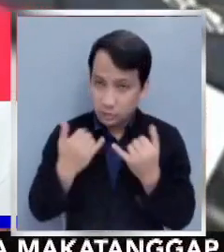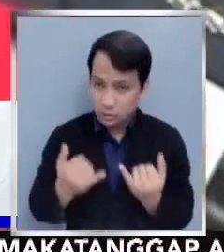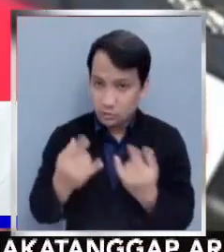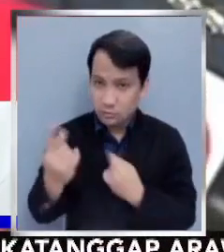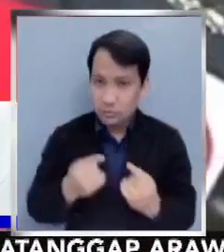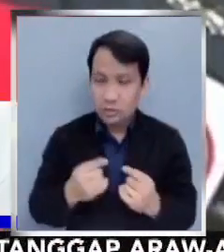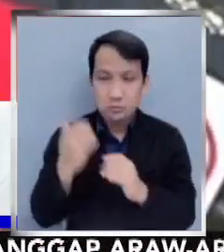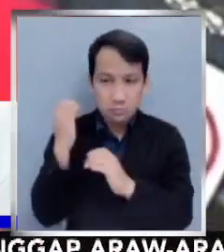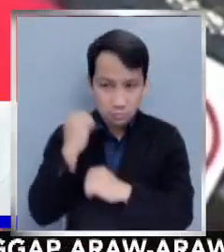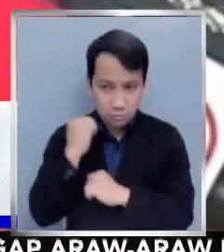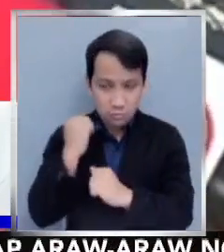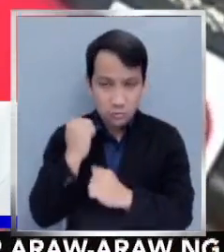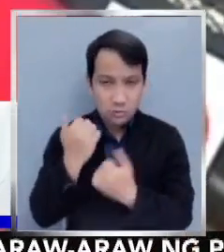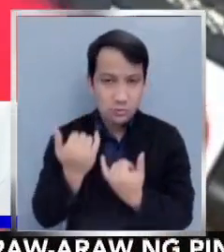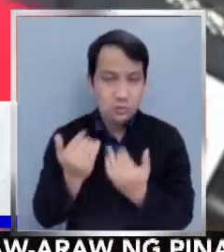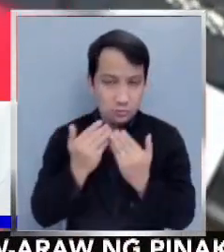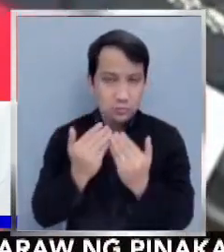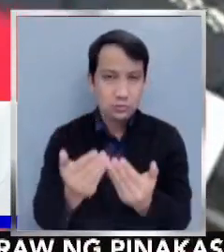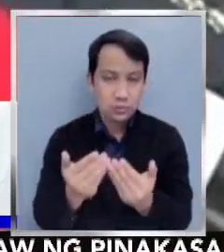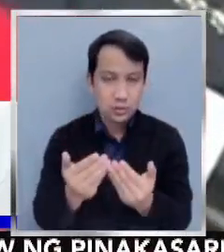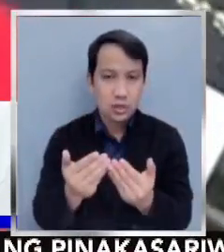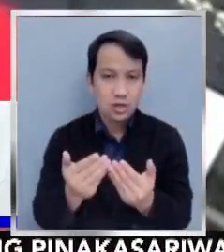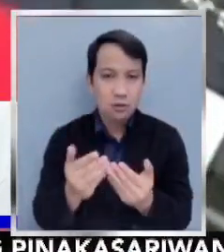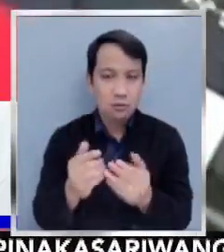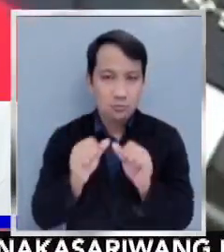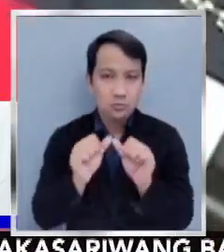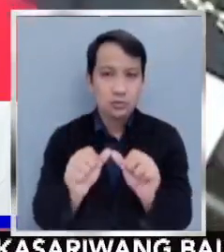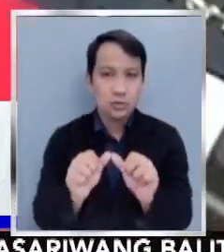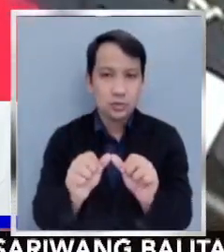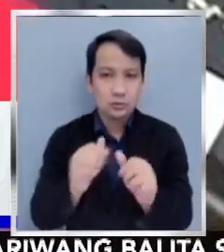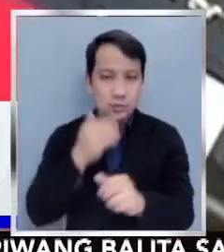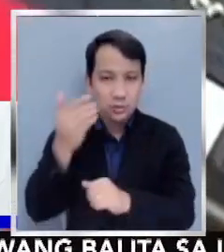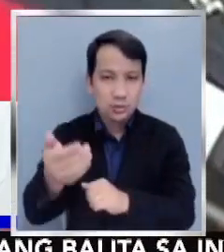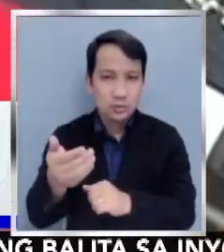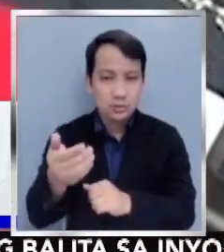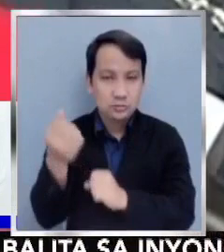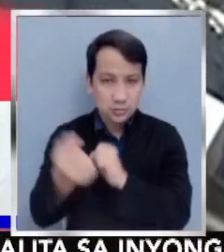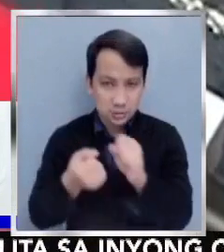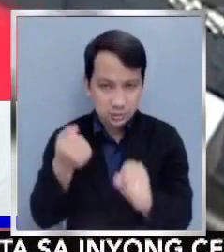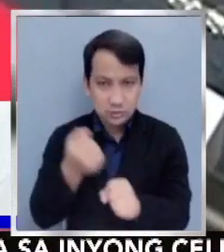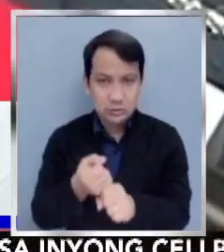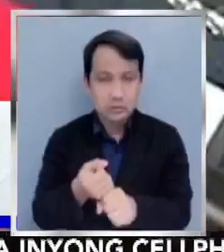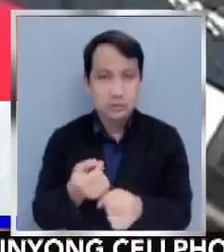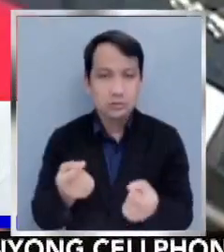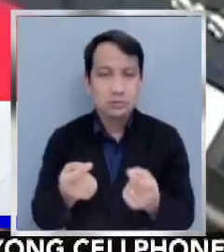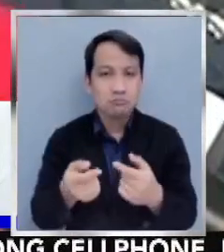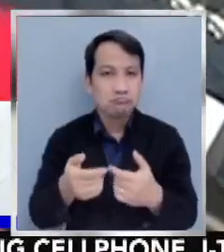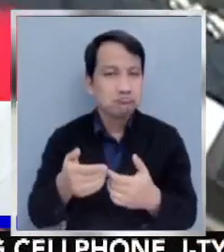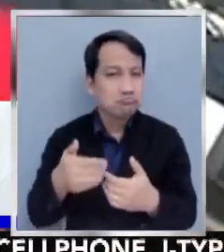that this will continue for the next years to come.